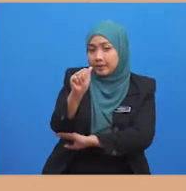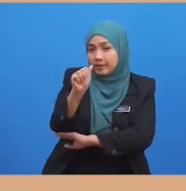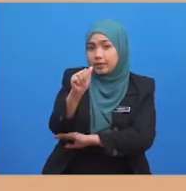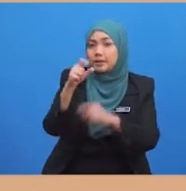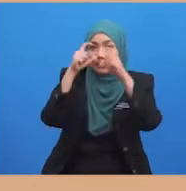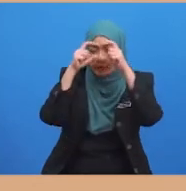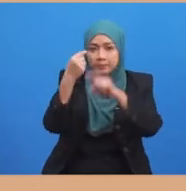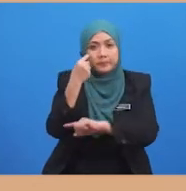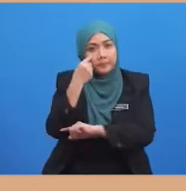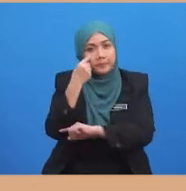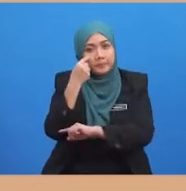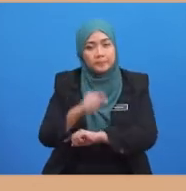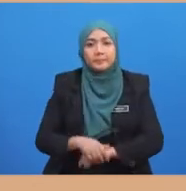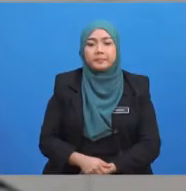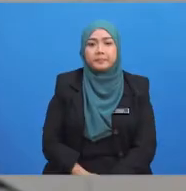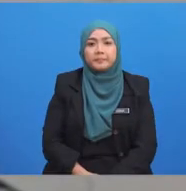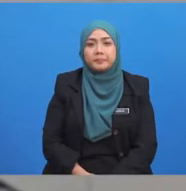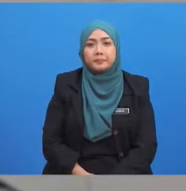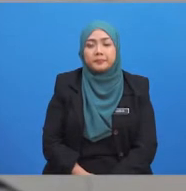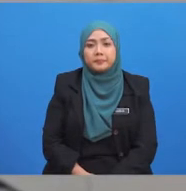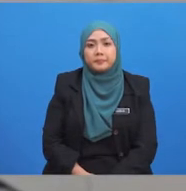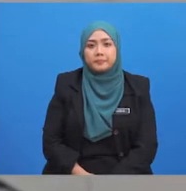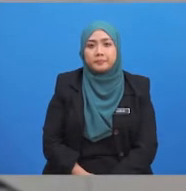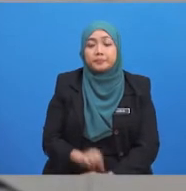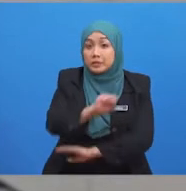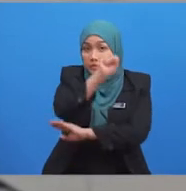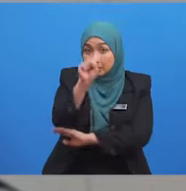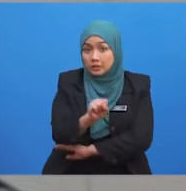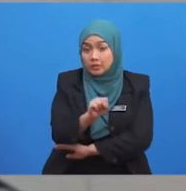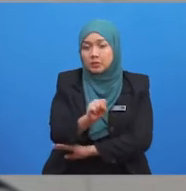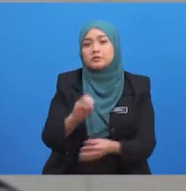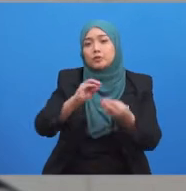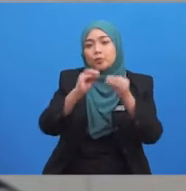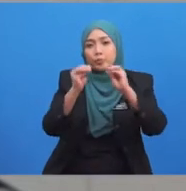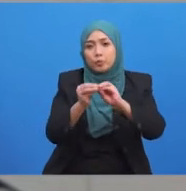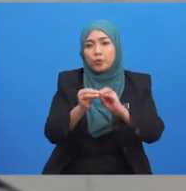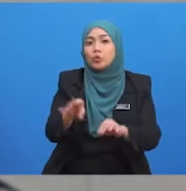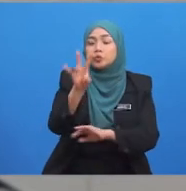iaitu cermin mata. Baiklah, soalan seterusnya.